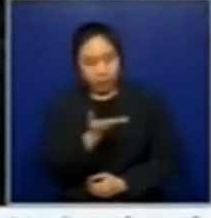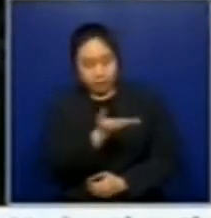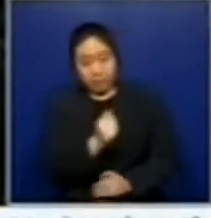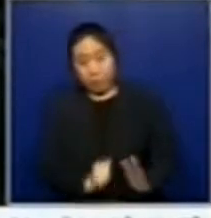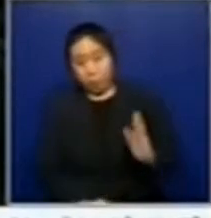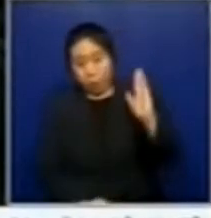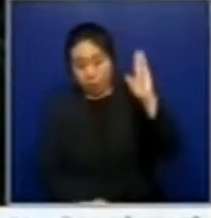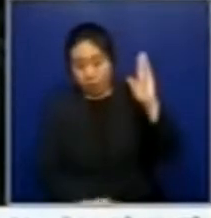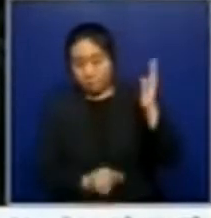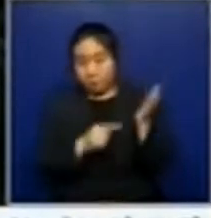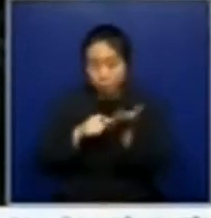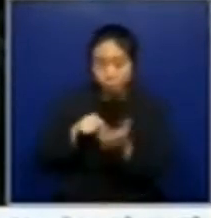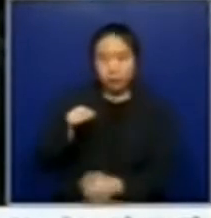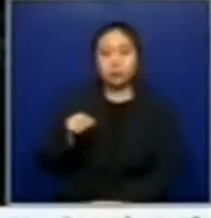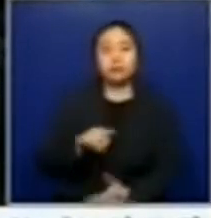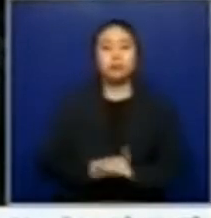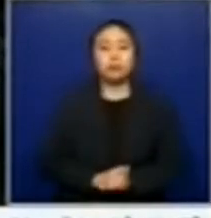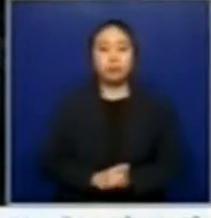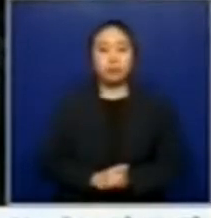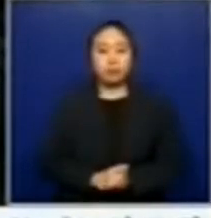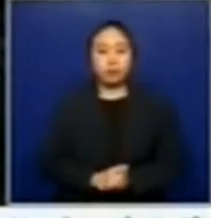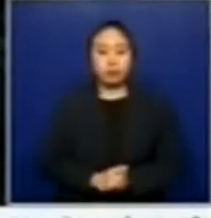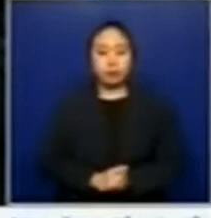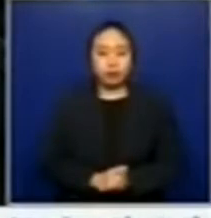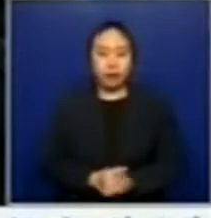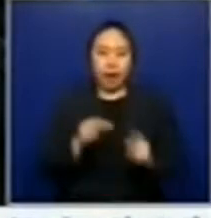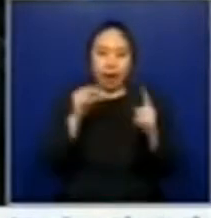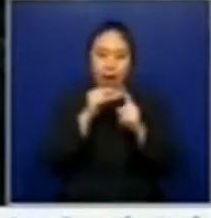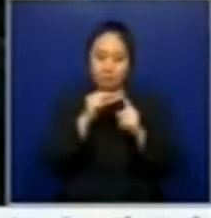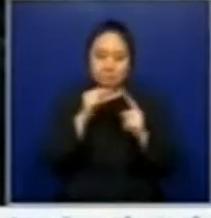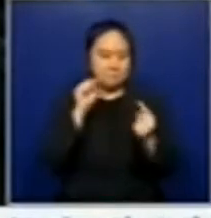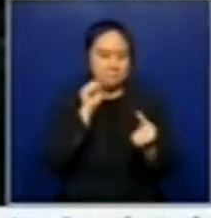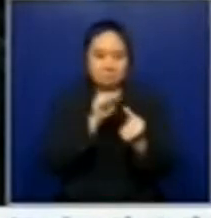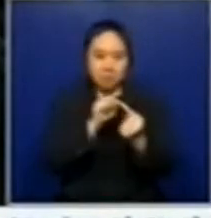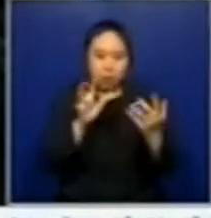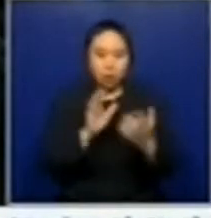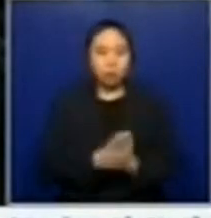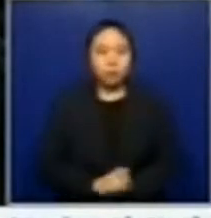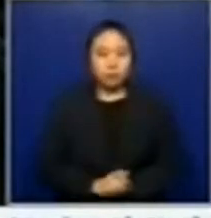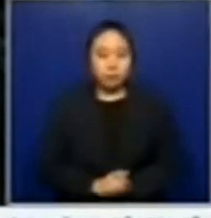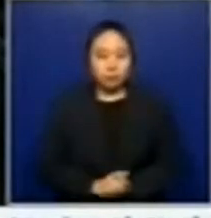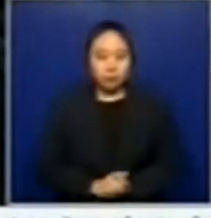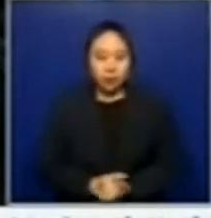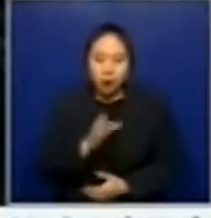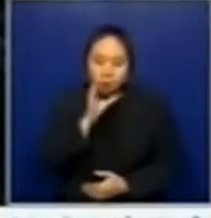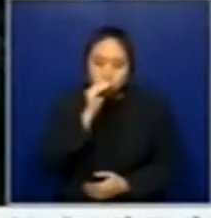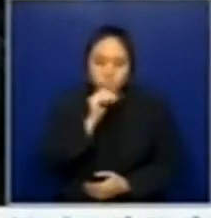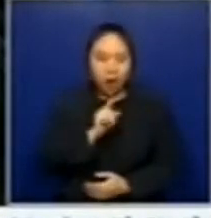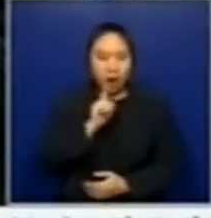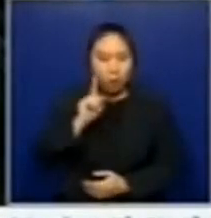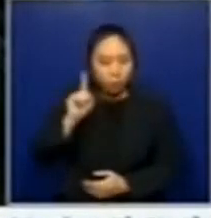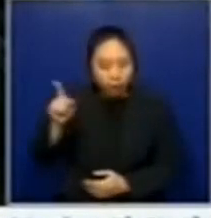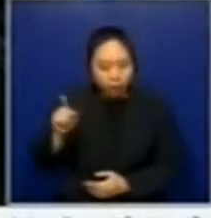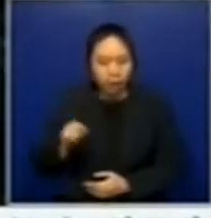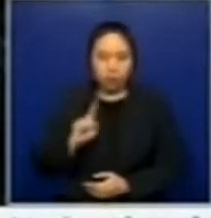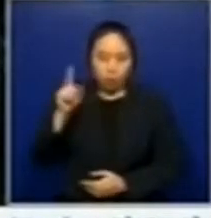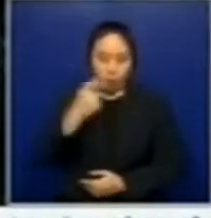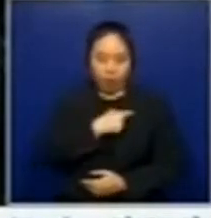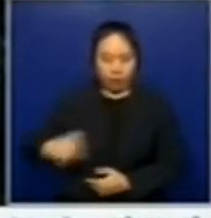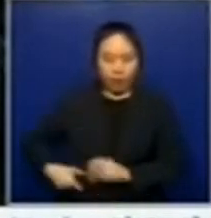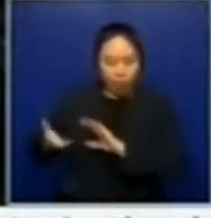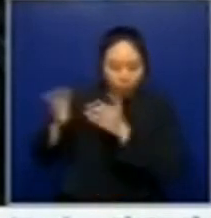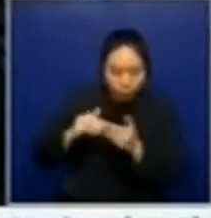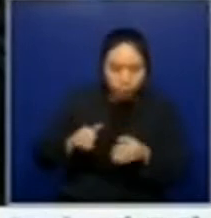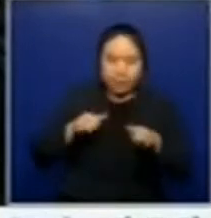งนั้นก็คือใช้คำพูดไม่เหมาะสมนะครับคือพูดกล่าวหาถึงเรื่องว่าจะล้มเจ้าอยู่ใต้กระโปร